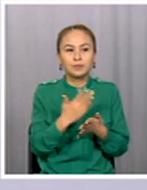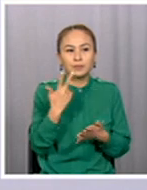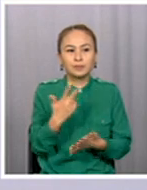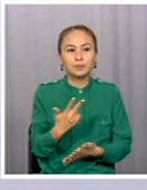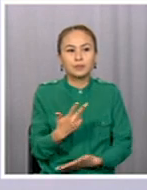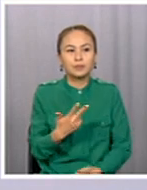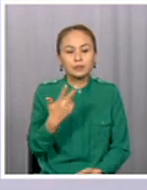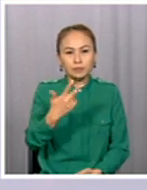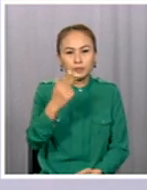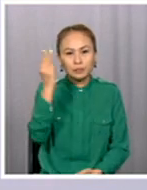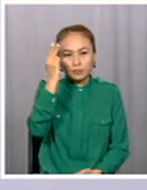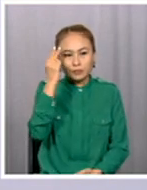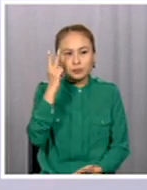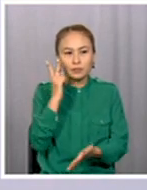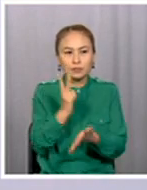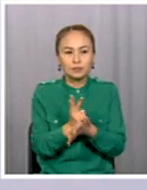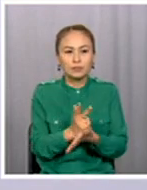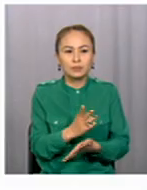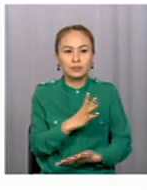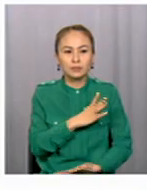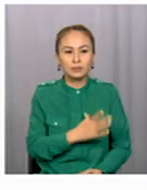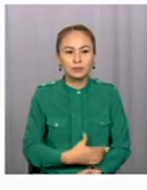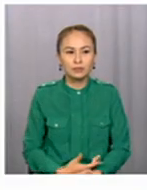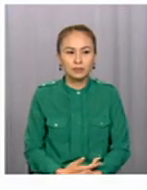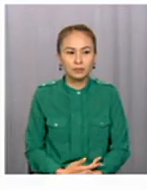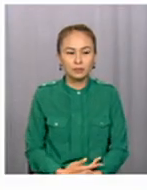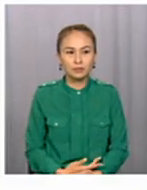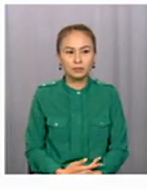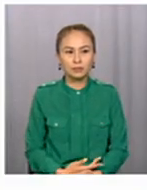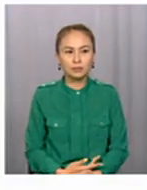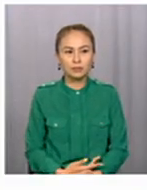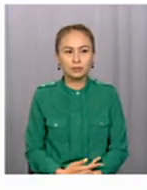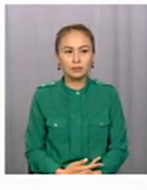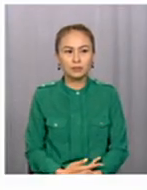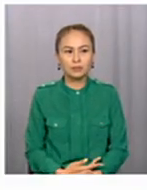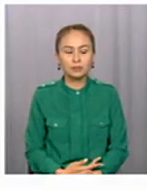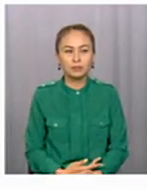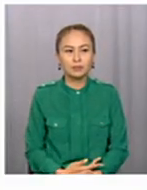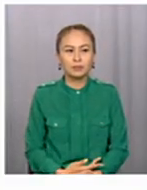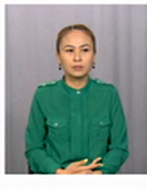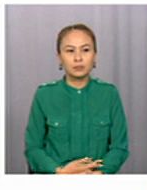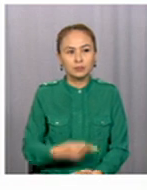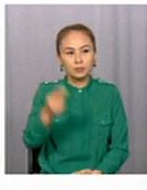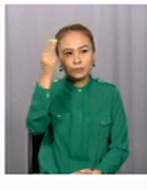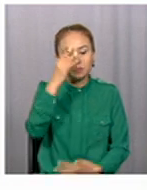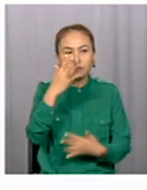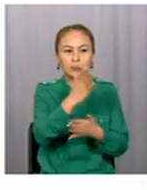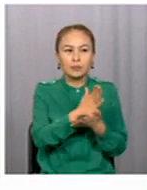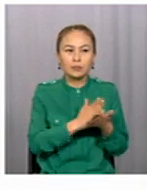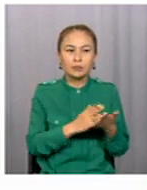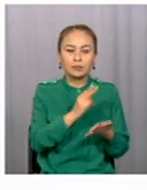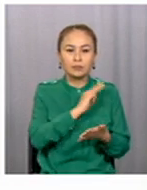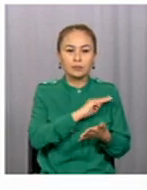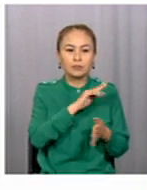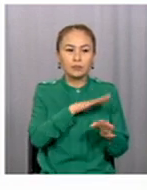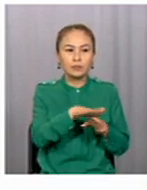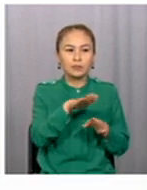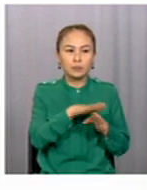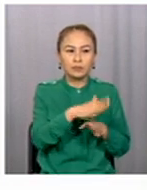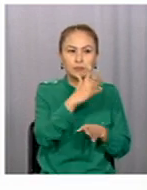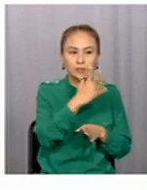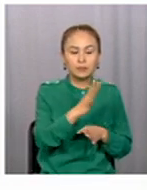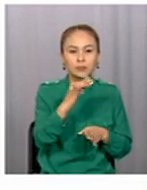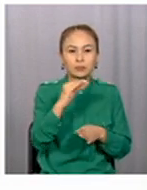3 оқушы бақылаудан 3 алған екен. Келесі сұрақ. Оқушылардың қанша бөлігі бақылау жұмысынан